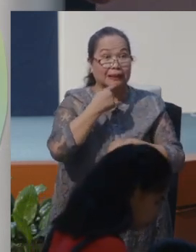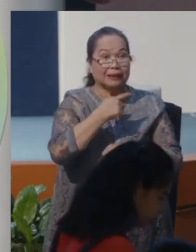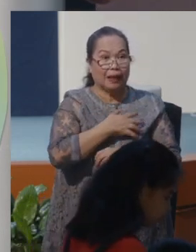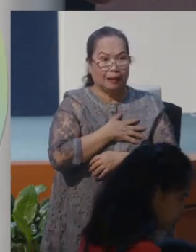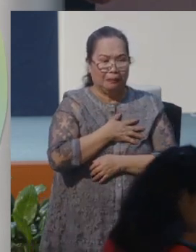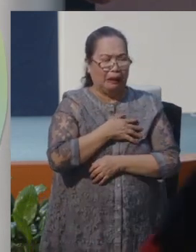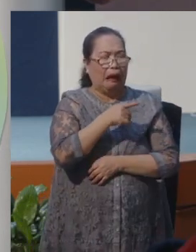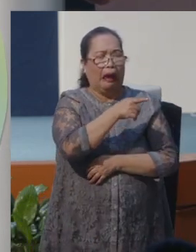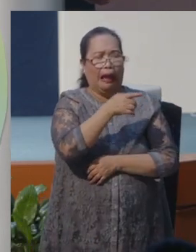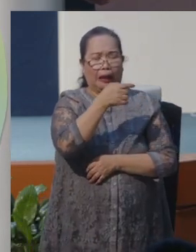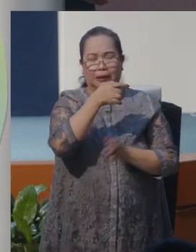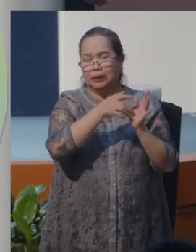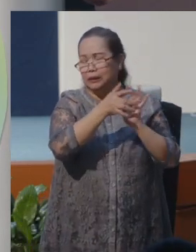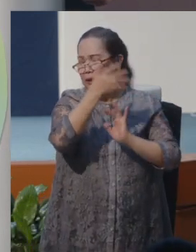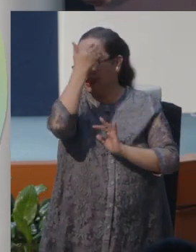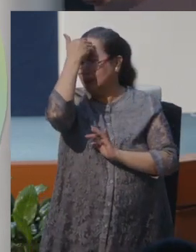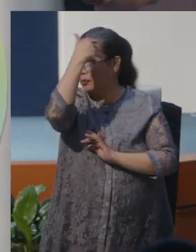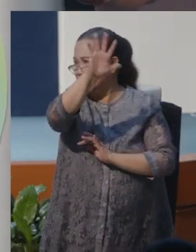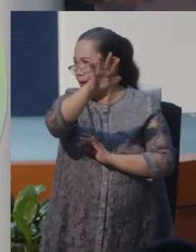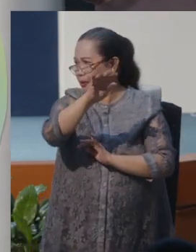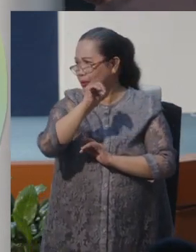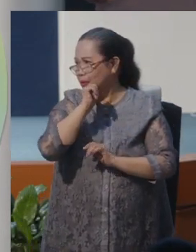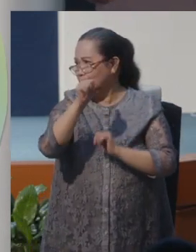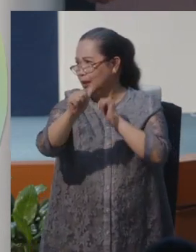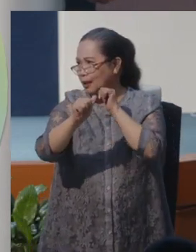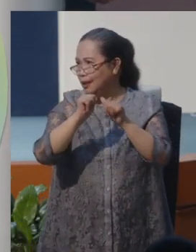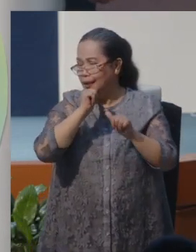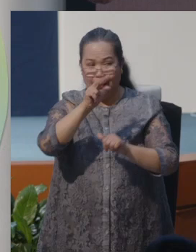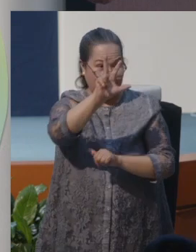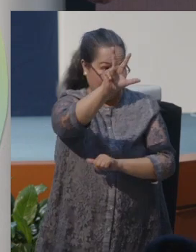sa Luke 22. Tapos,